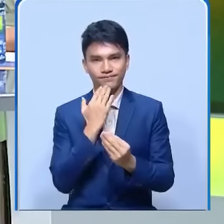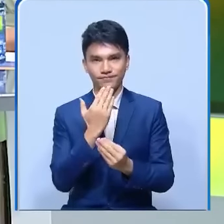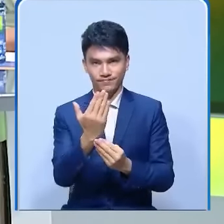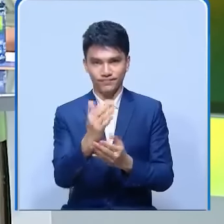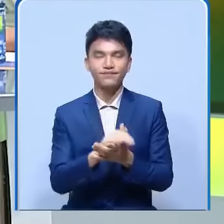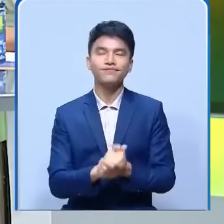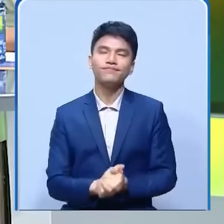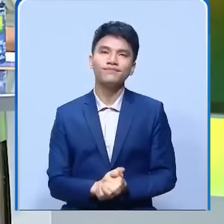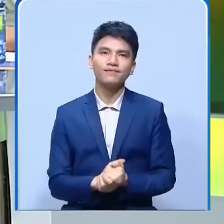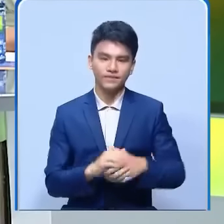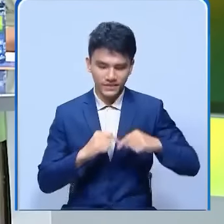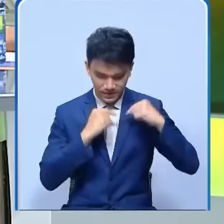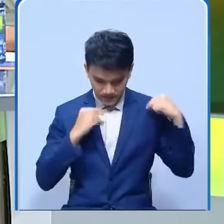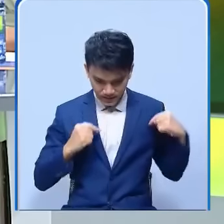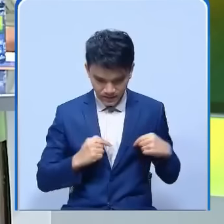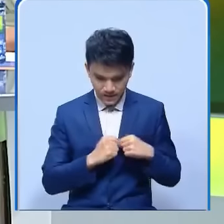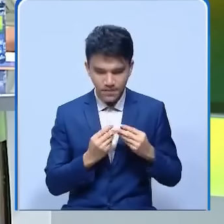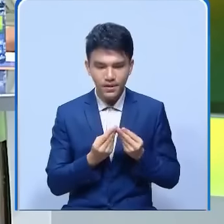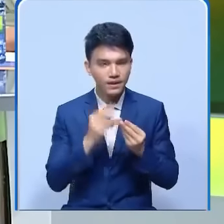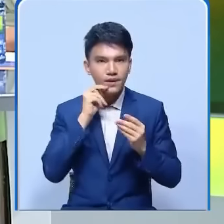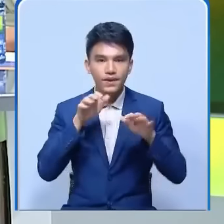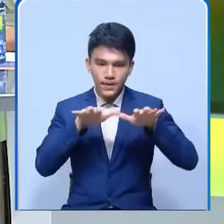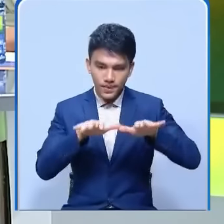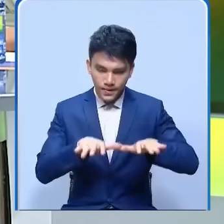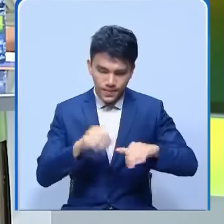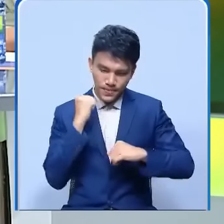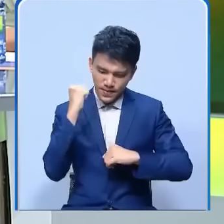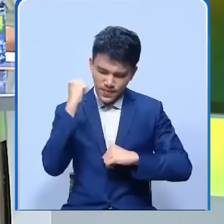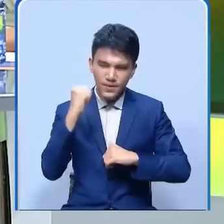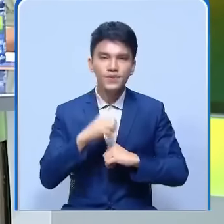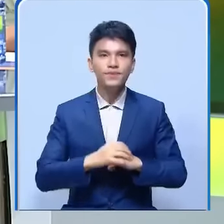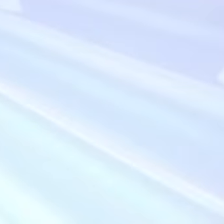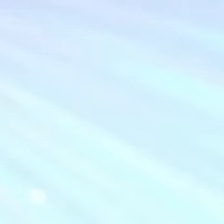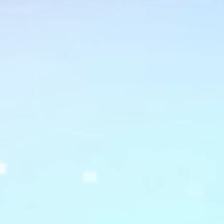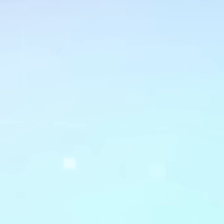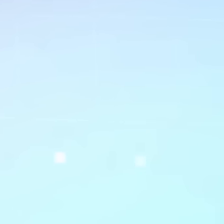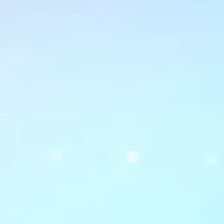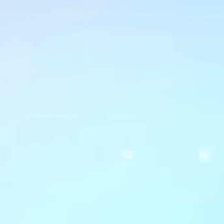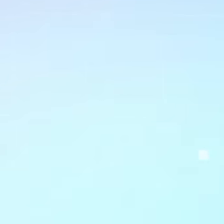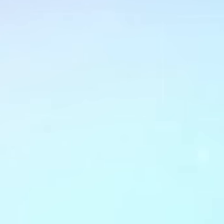องเลยนะคะบอกส่งกำลังใจขอให้น้ำลดไวๆแล้วก็ขอให้สู้ๆกันทุกท่านด้วยนะคะ